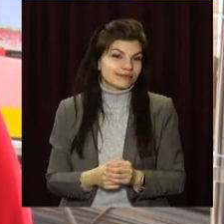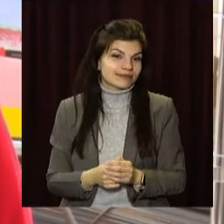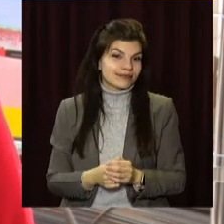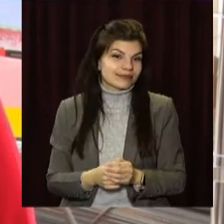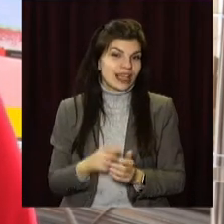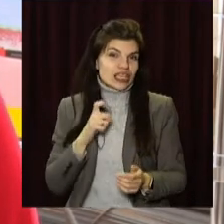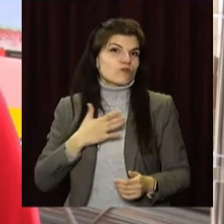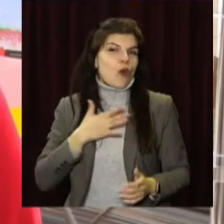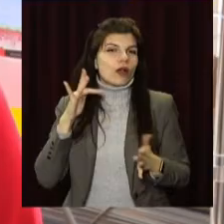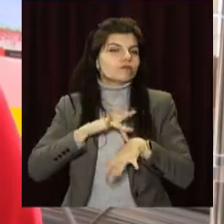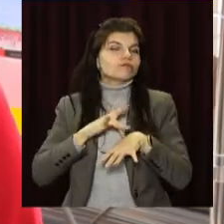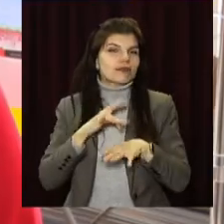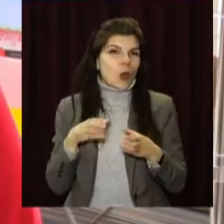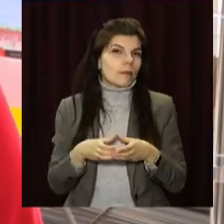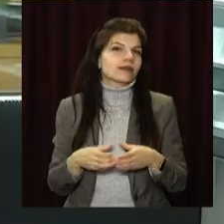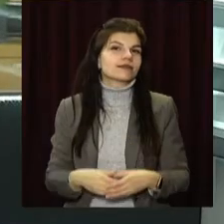За мою любиму команду.